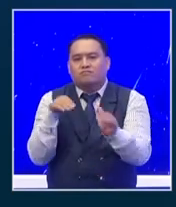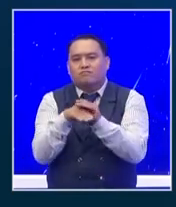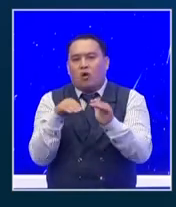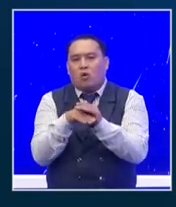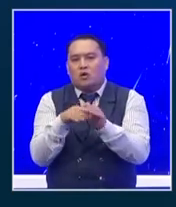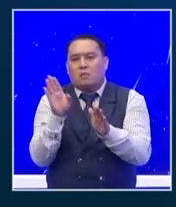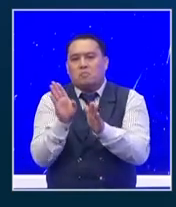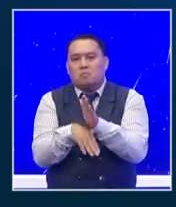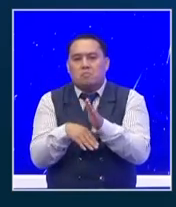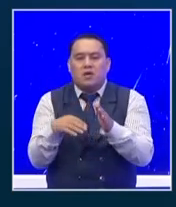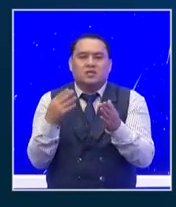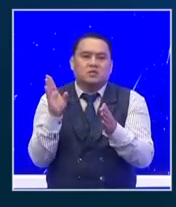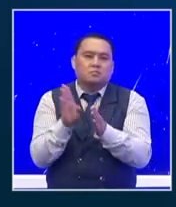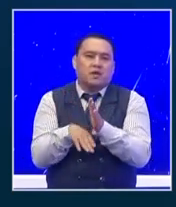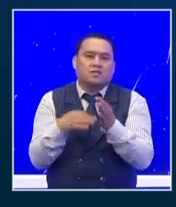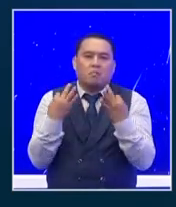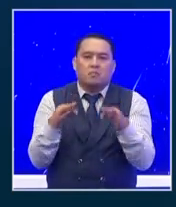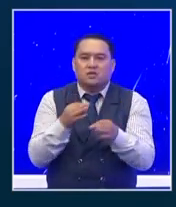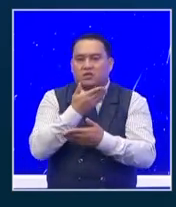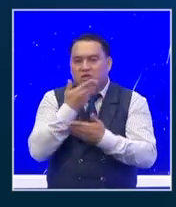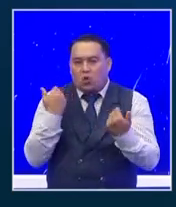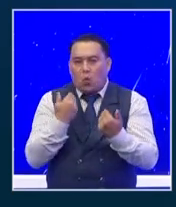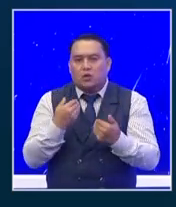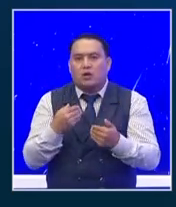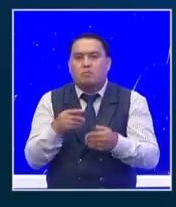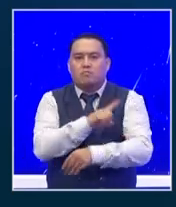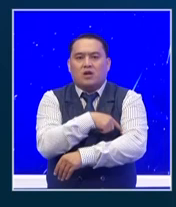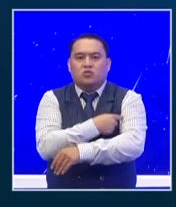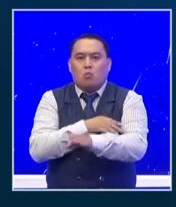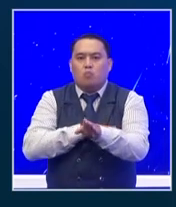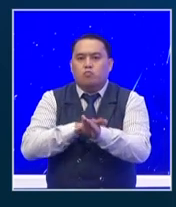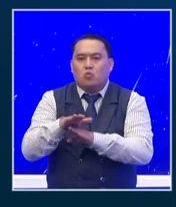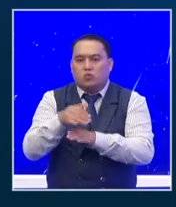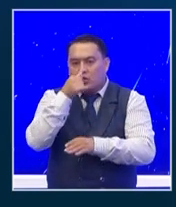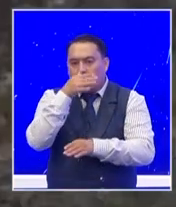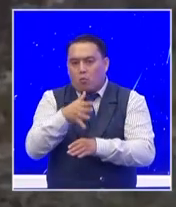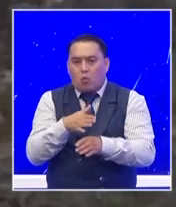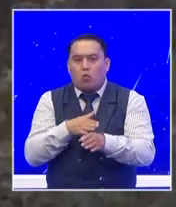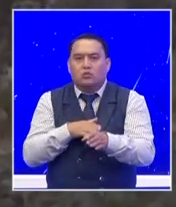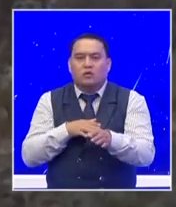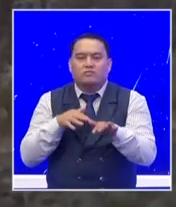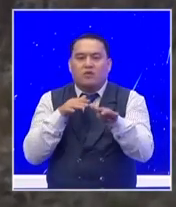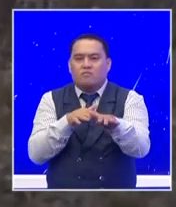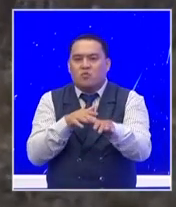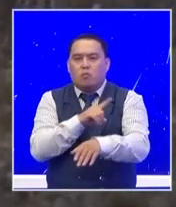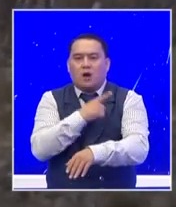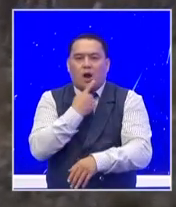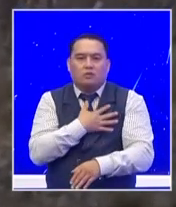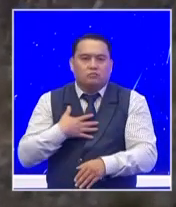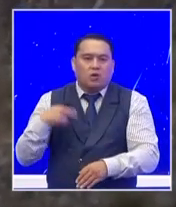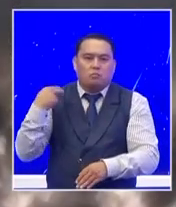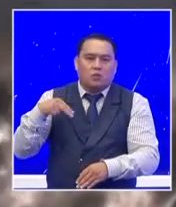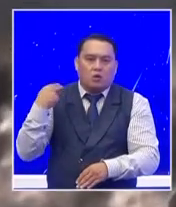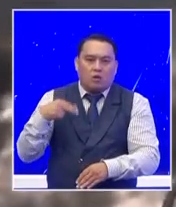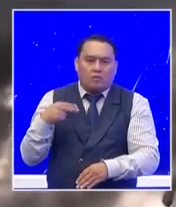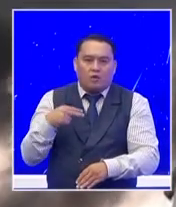порту без соблюдения мер безопасности. Больницы Бейрута переполнены. Медики не справляются с наплывом раненых. Президент Ливана